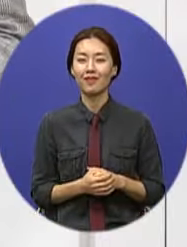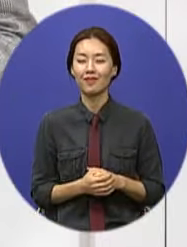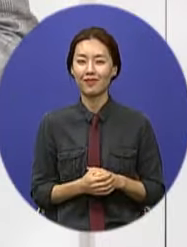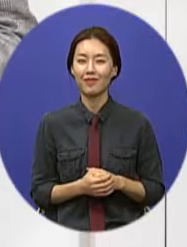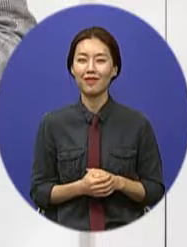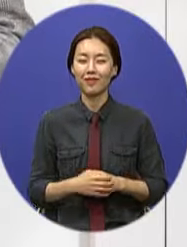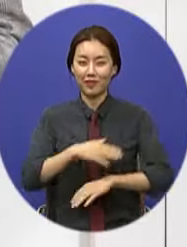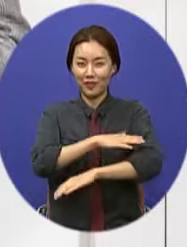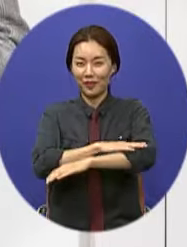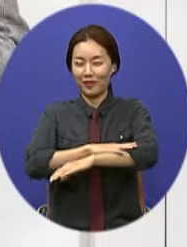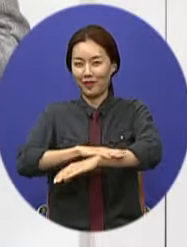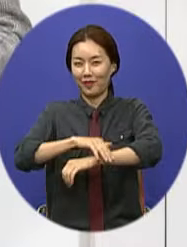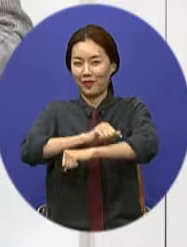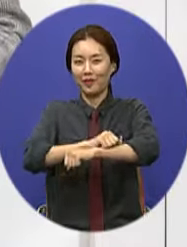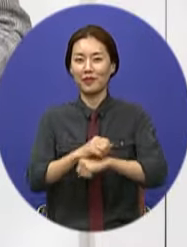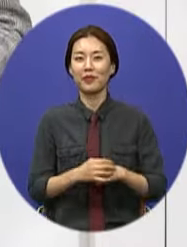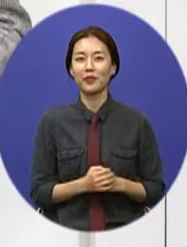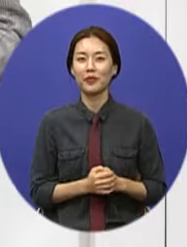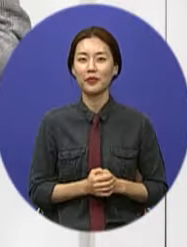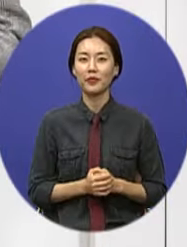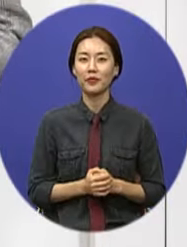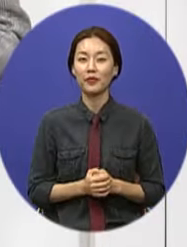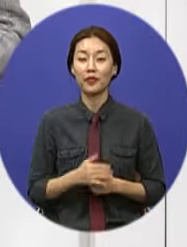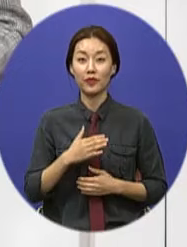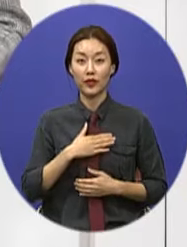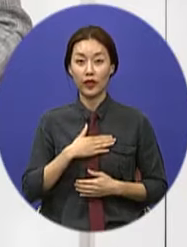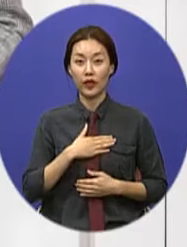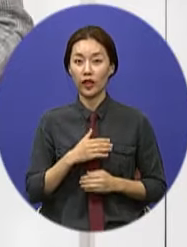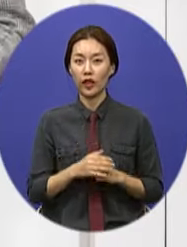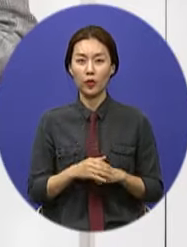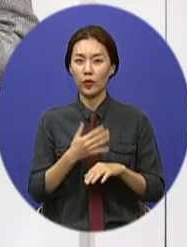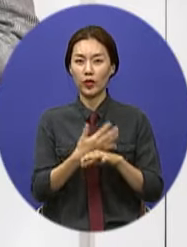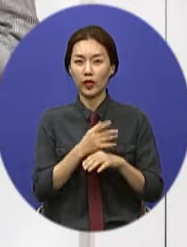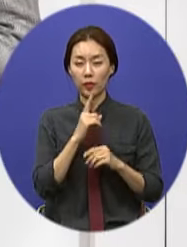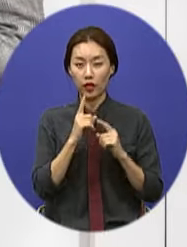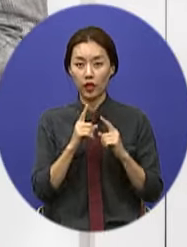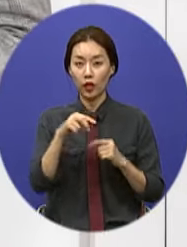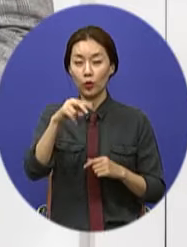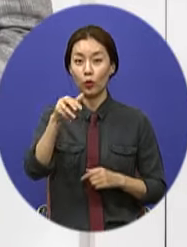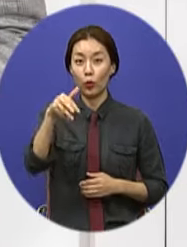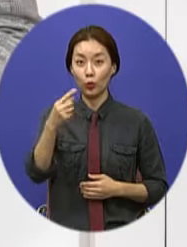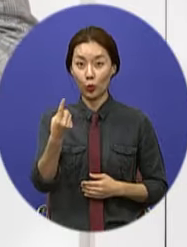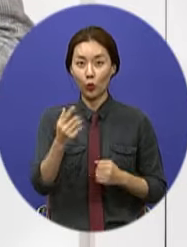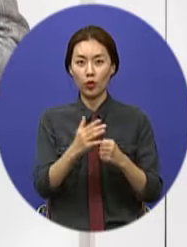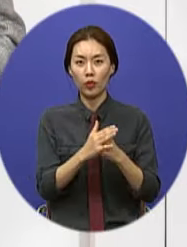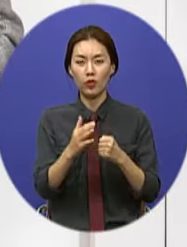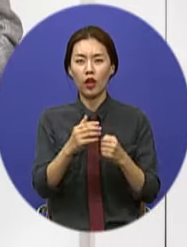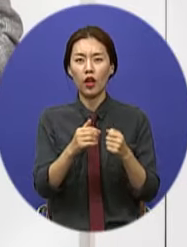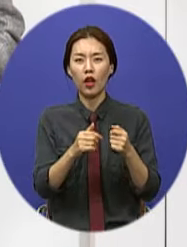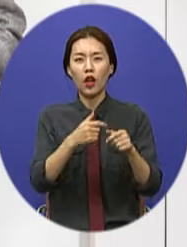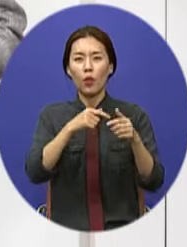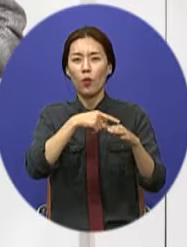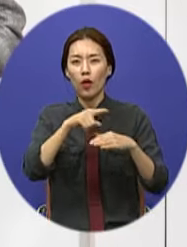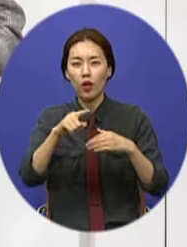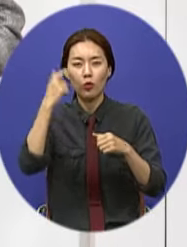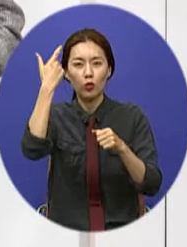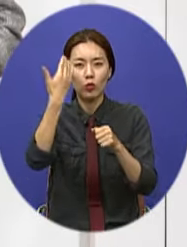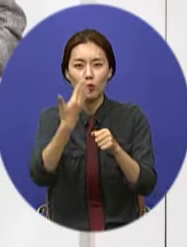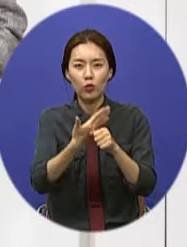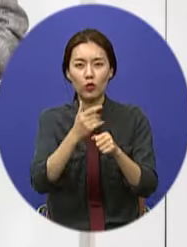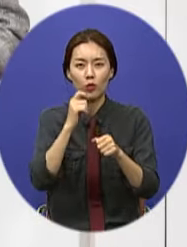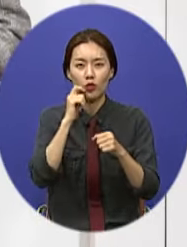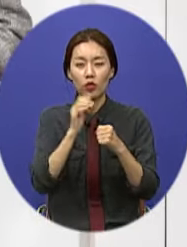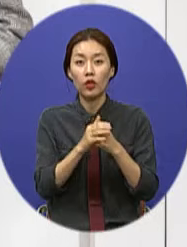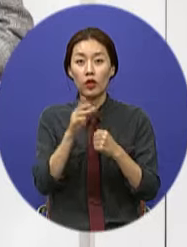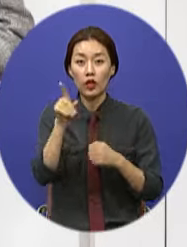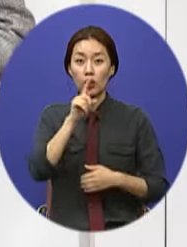아, 잘하셨습니다. 네. 저희가 뭐 다른 거 이것저것 속초라니까 반가워서 못 여쭤보고 노래 이 노래